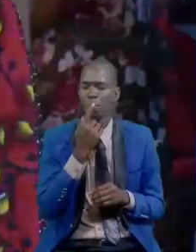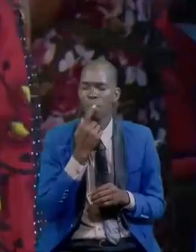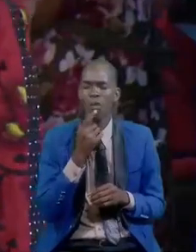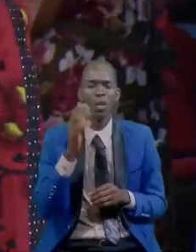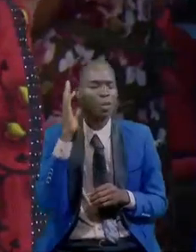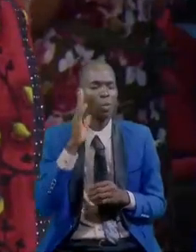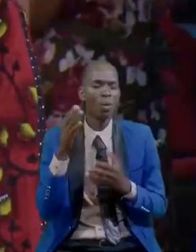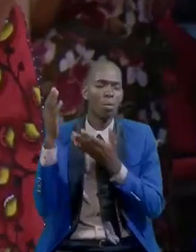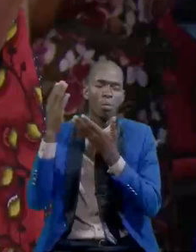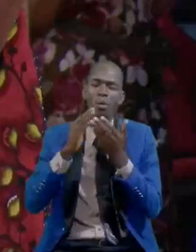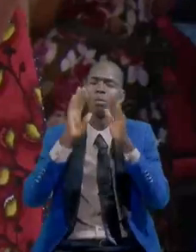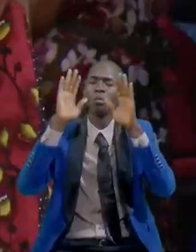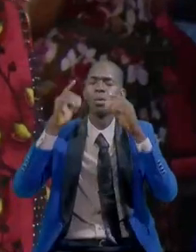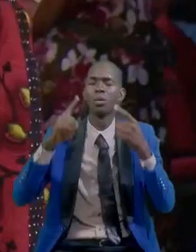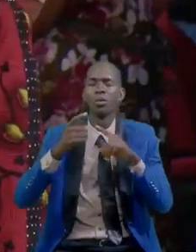apportera le miracle du ciel.